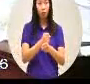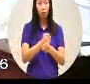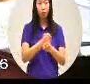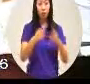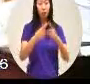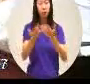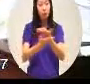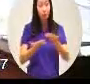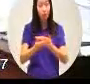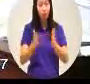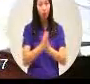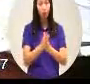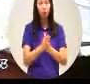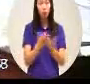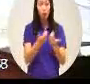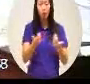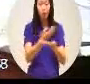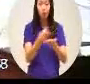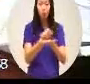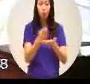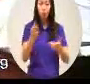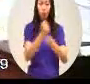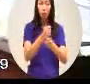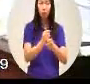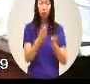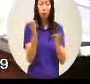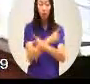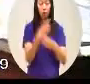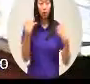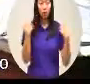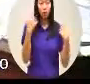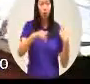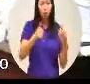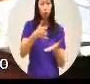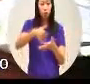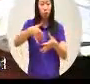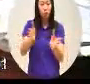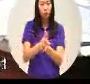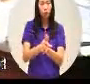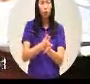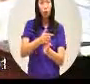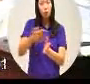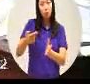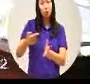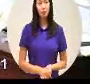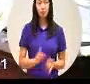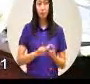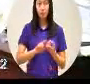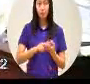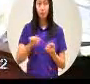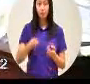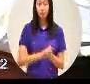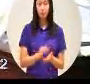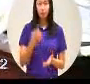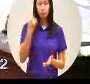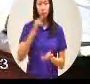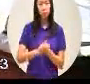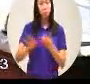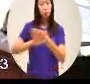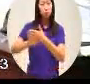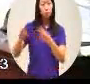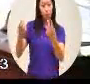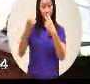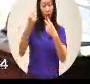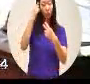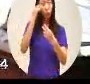际关系，因为分数变作是下个老师你拍的。啊，弱势的人越弱势，客观的事实哈、